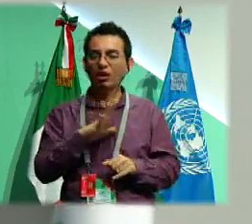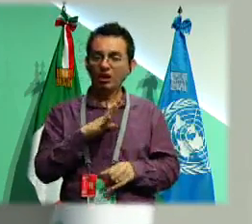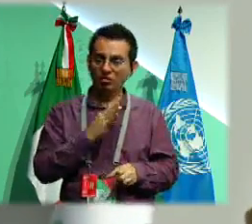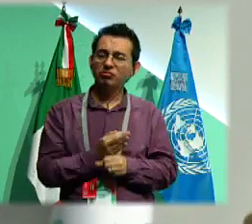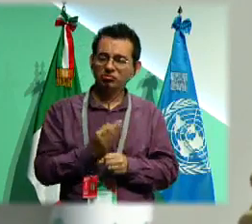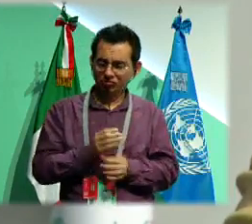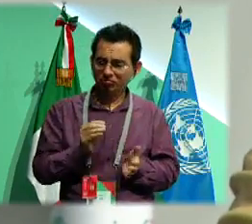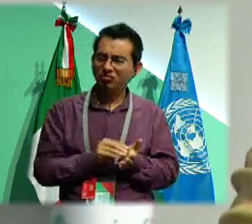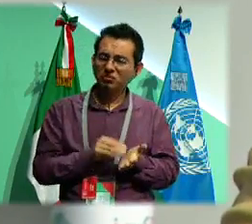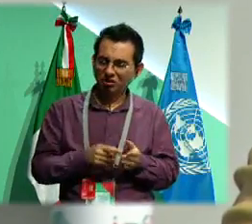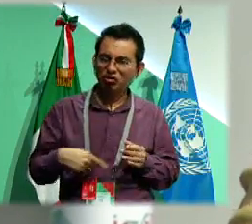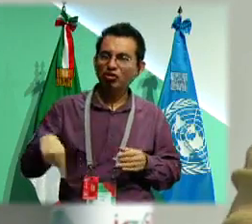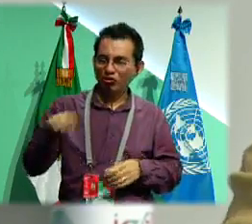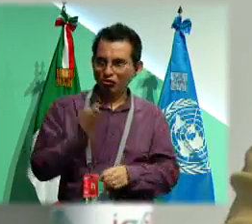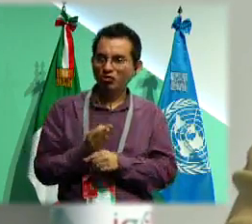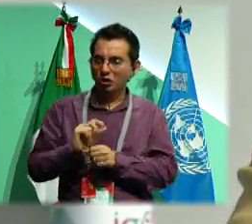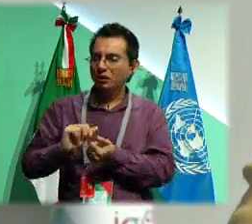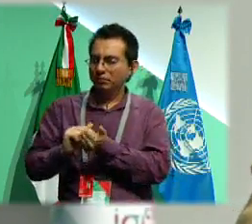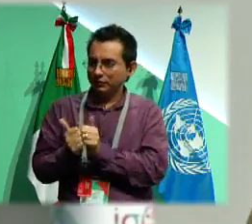transparent.